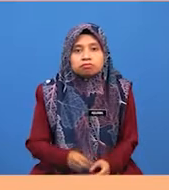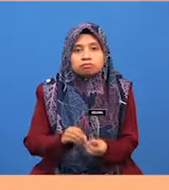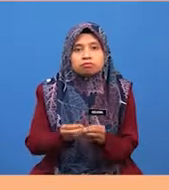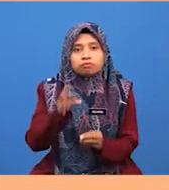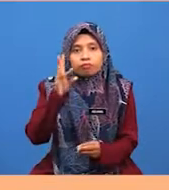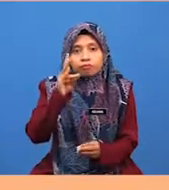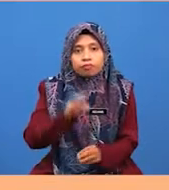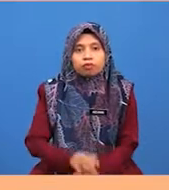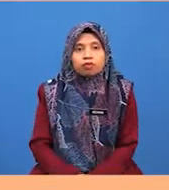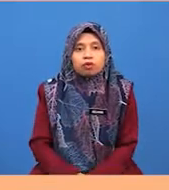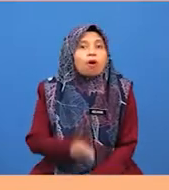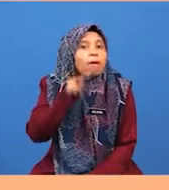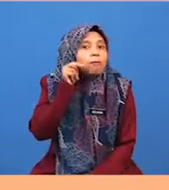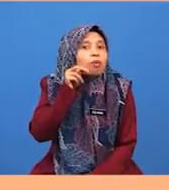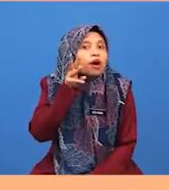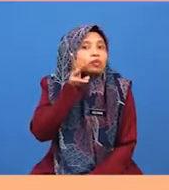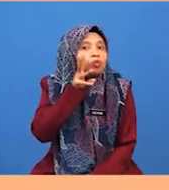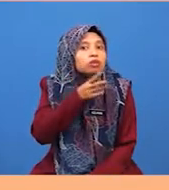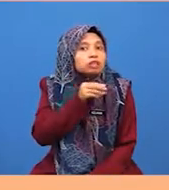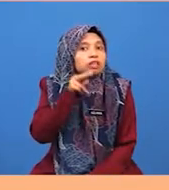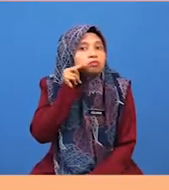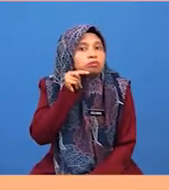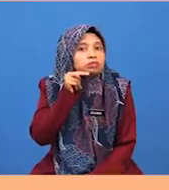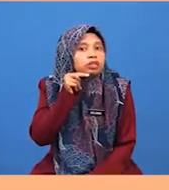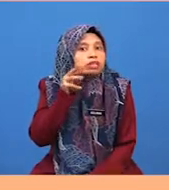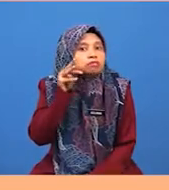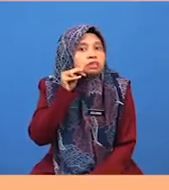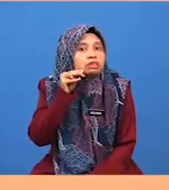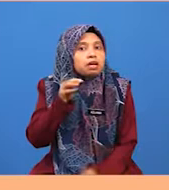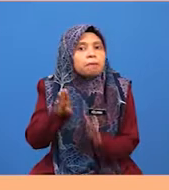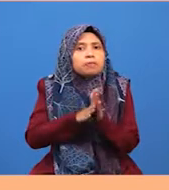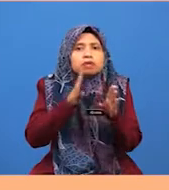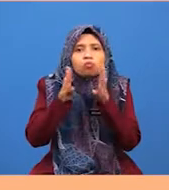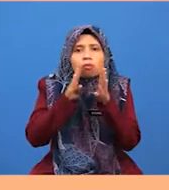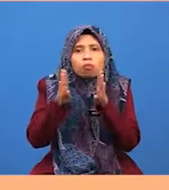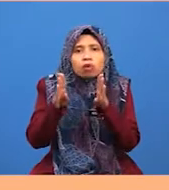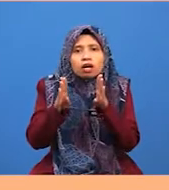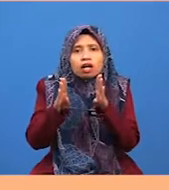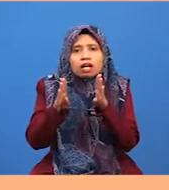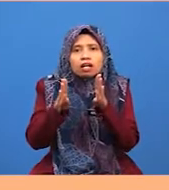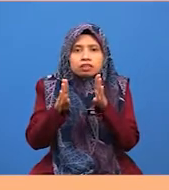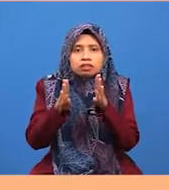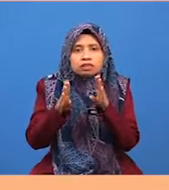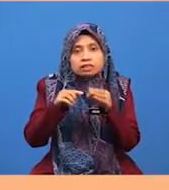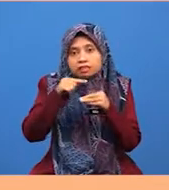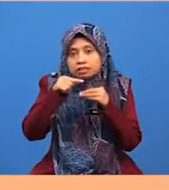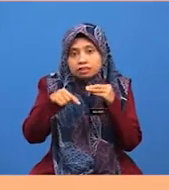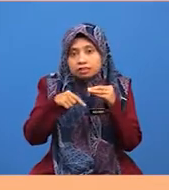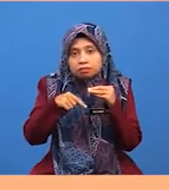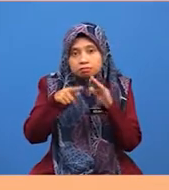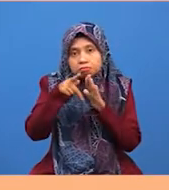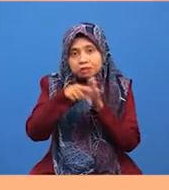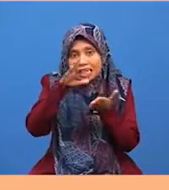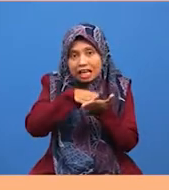Ayat yang ketujuh pula, Puan Wong dan Puan Misah berbual-bual